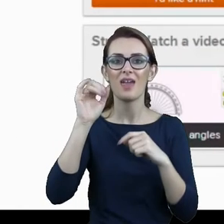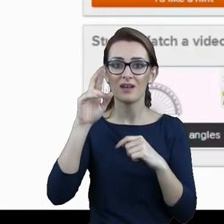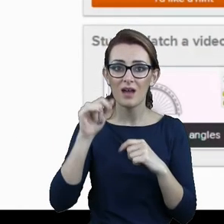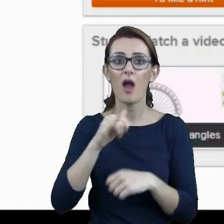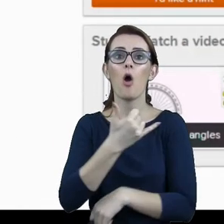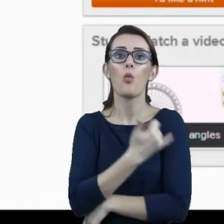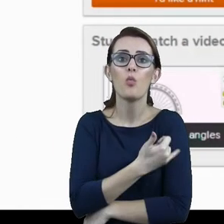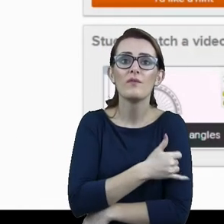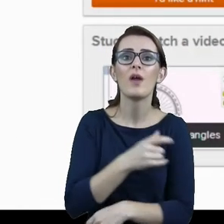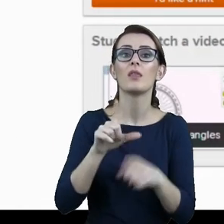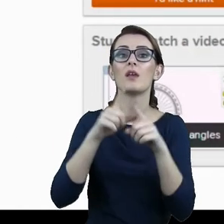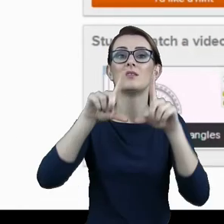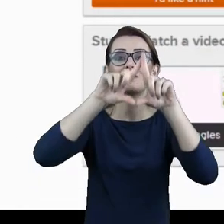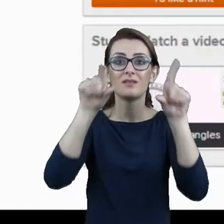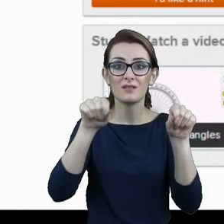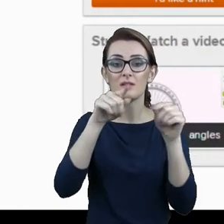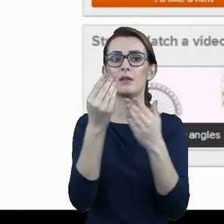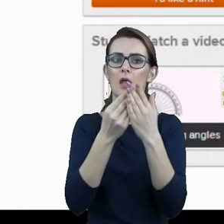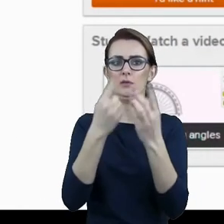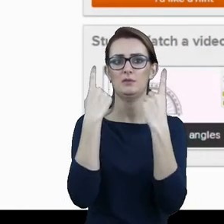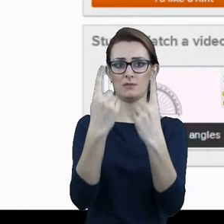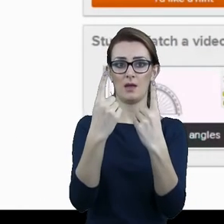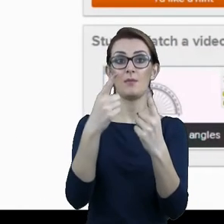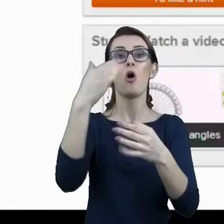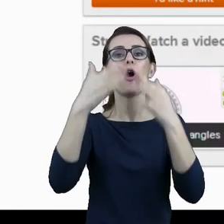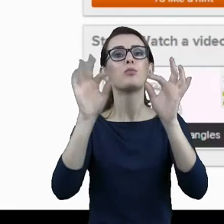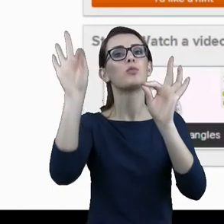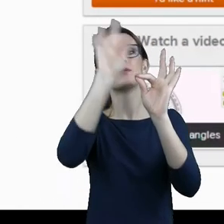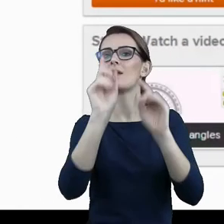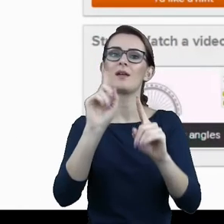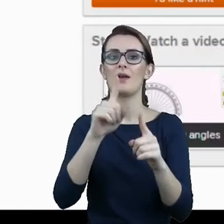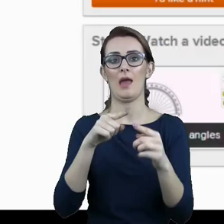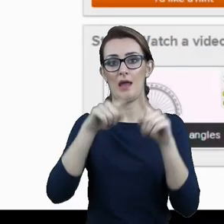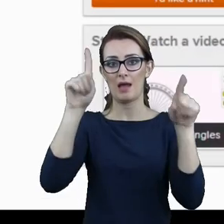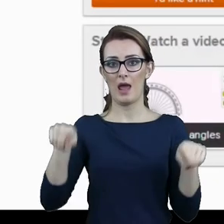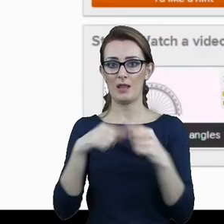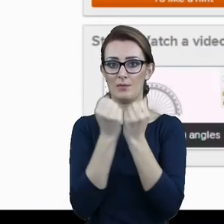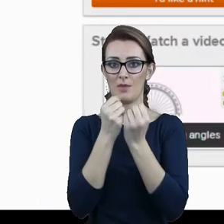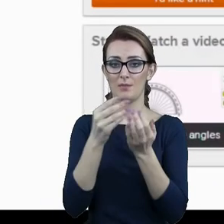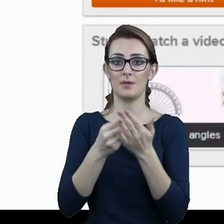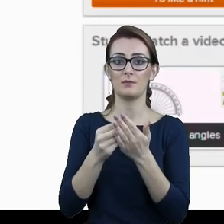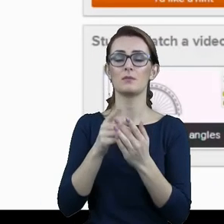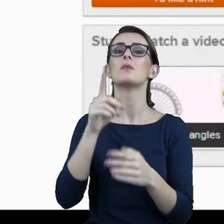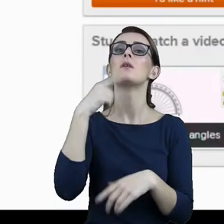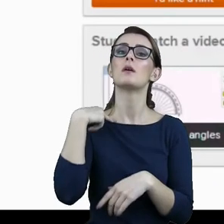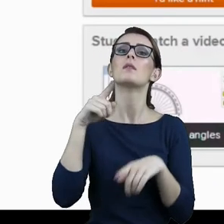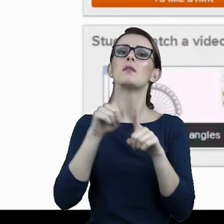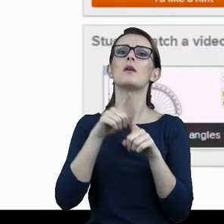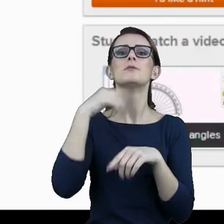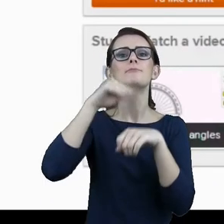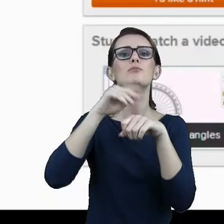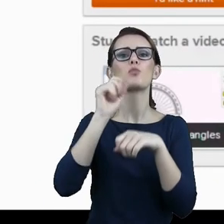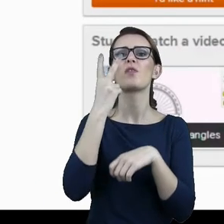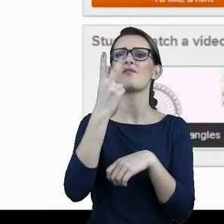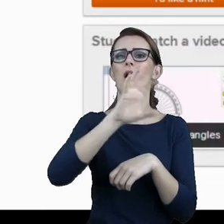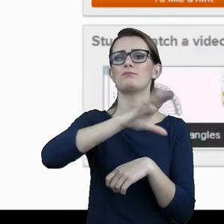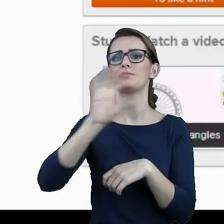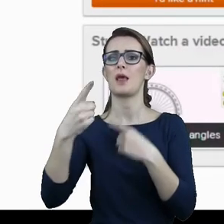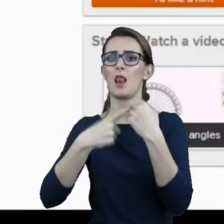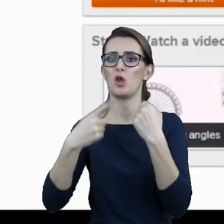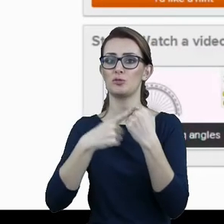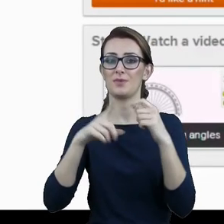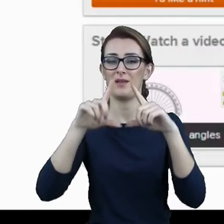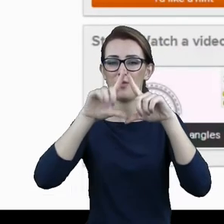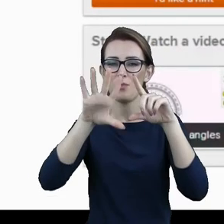ołówek, kątomierz i narysuj sam. Nie na komputerze, tylko na kartce. Kąt 70 stopni i sprawdzisz się. Dam Ci tylko